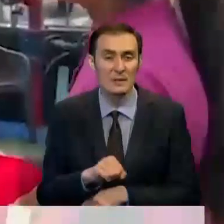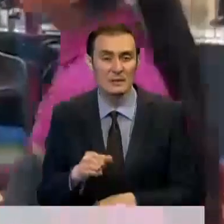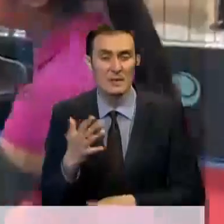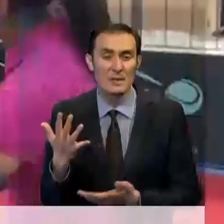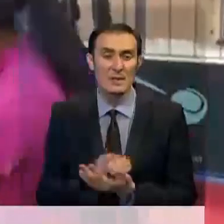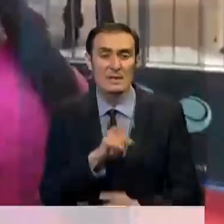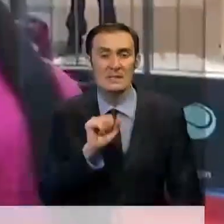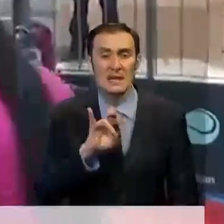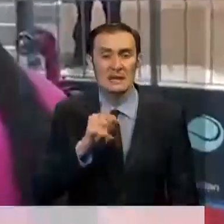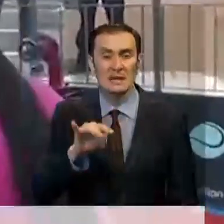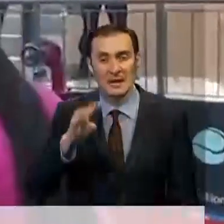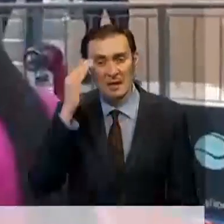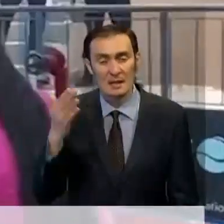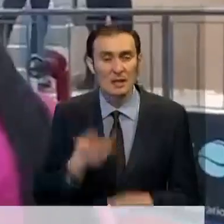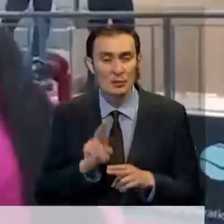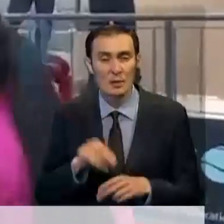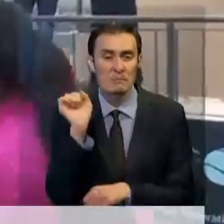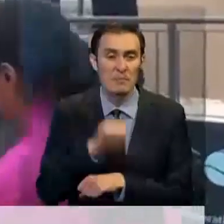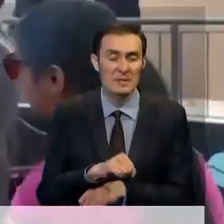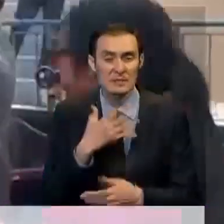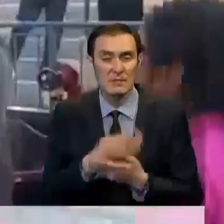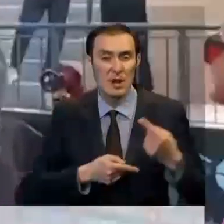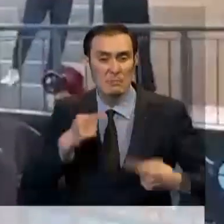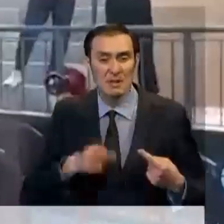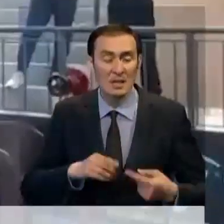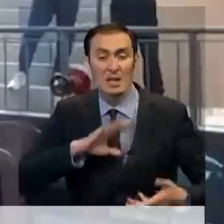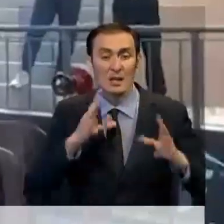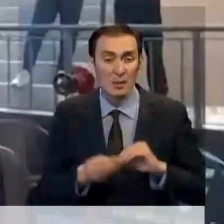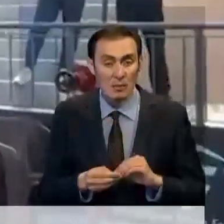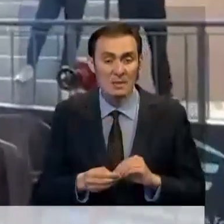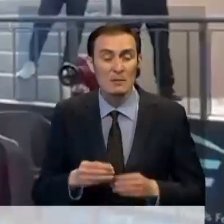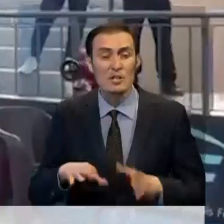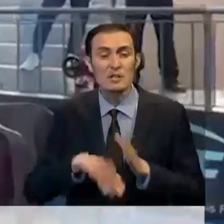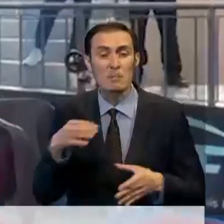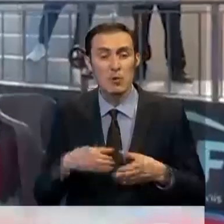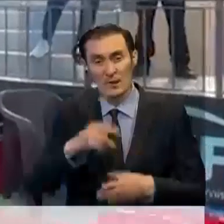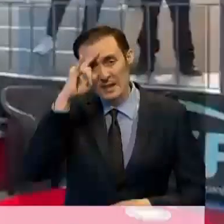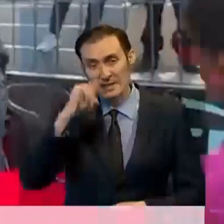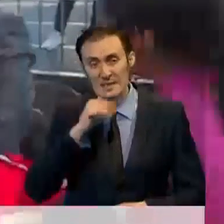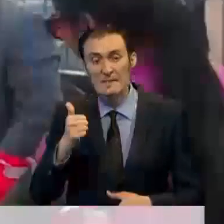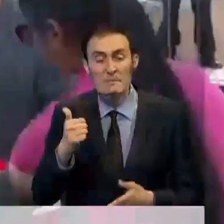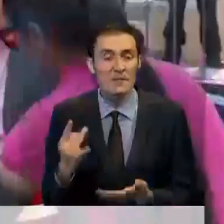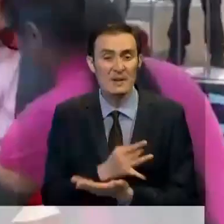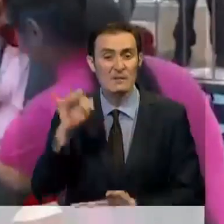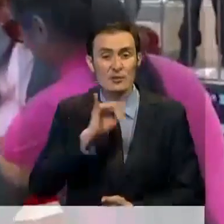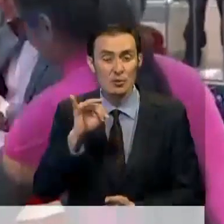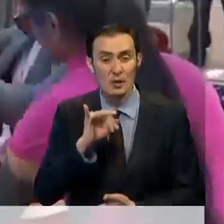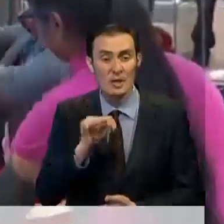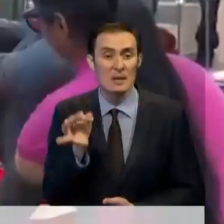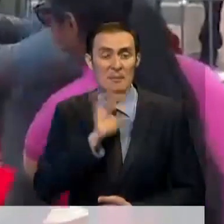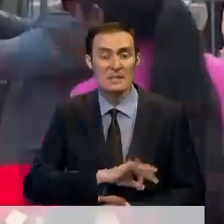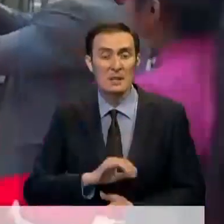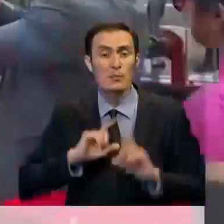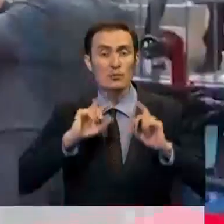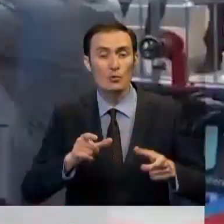праздновал Зангар Нурланулы, который разгромил своего оппонента. Таким образом, сборная Казахстана впервые в истории принесла